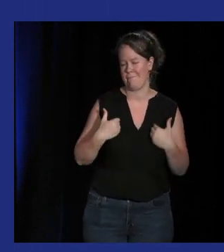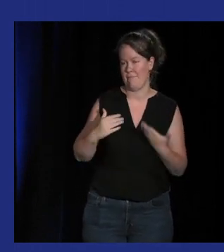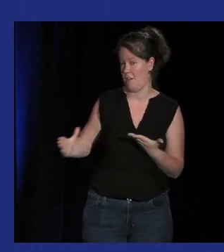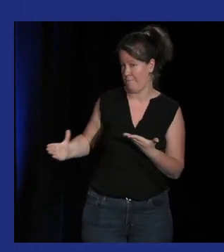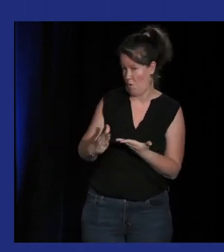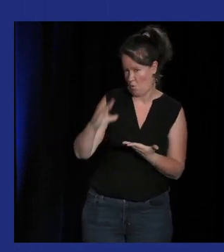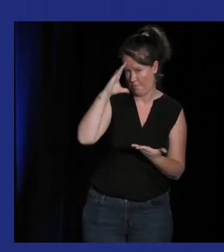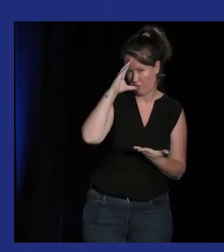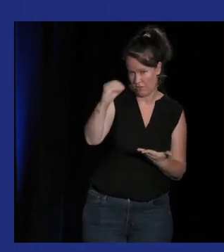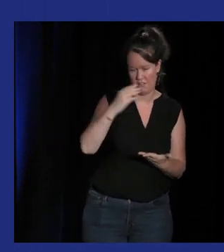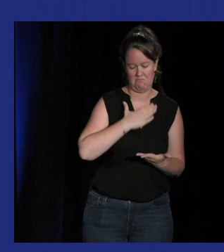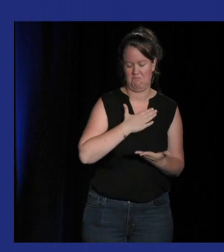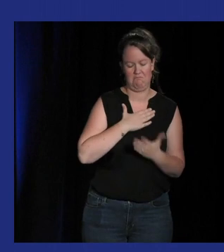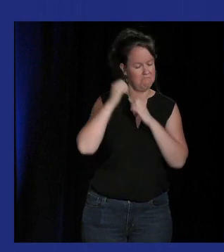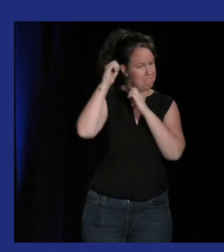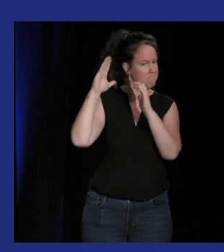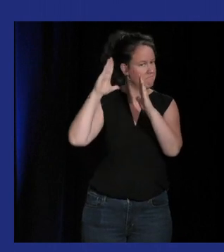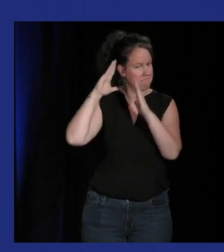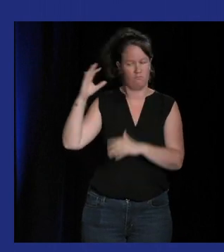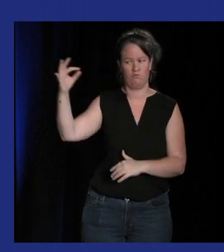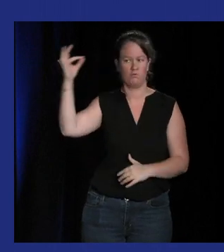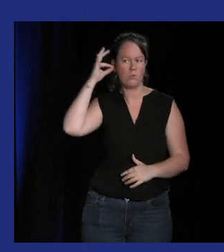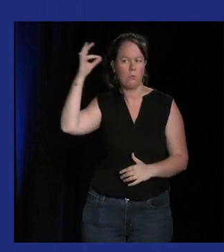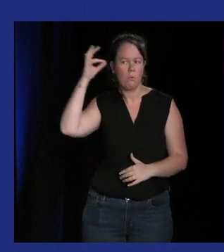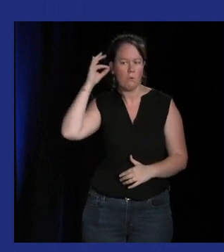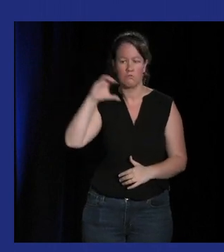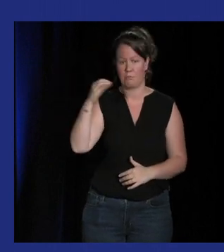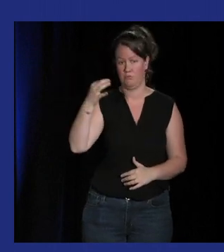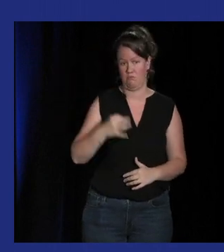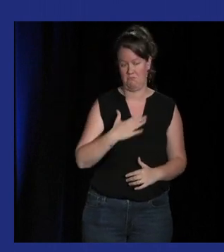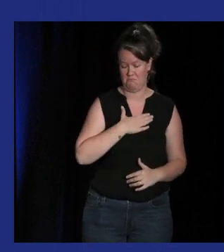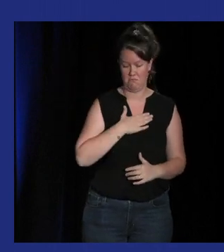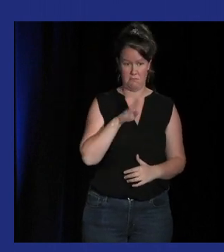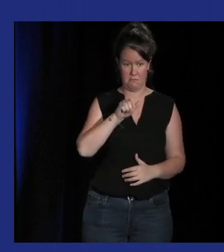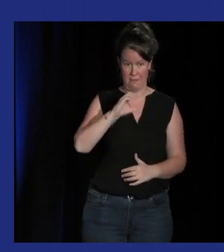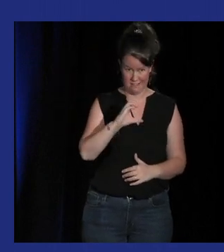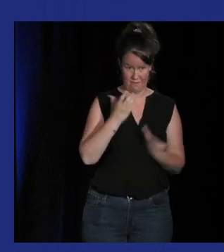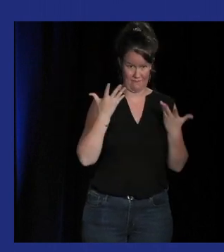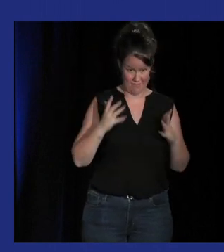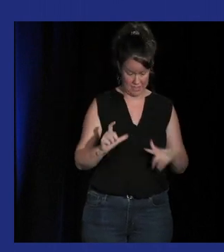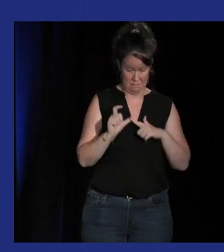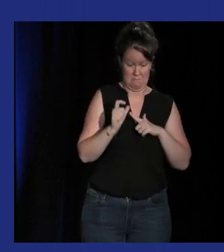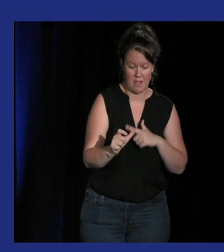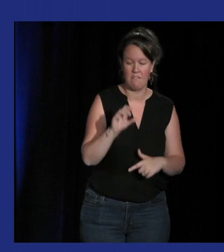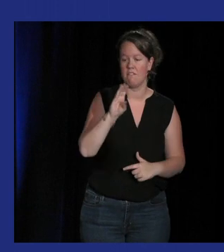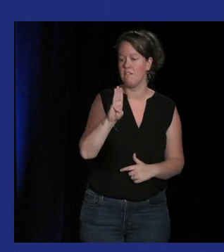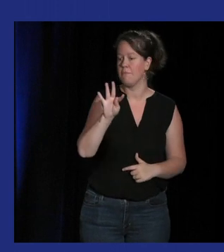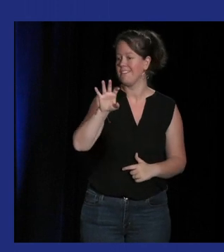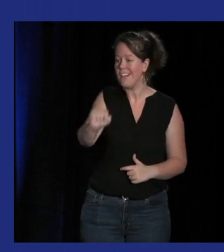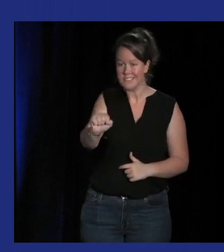très focus sur le son direct après mon bac en fait j'ai fait un BTS audiovisuel